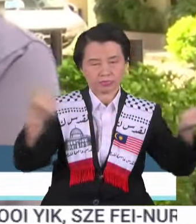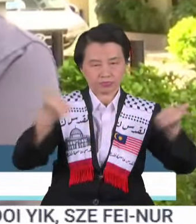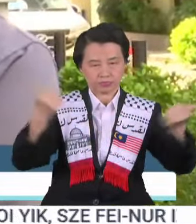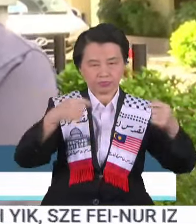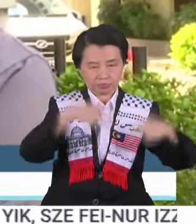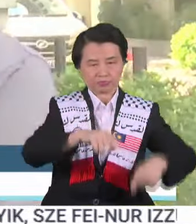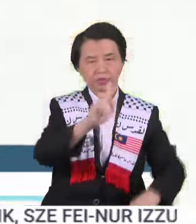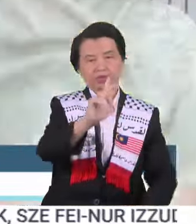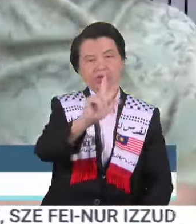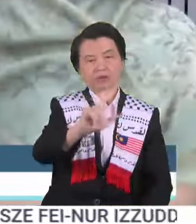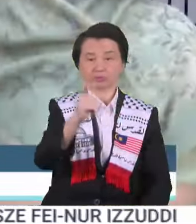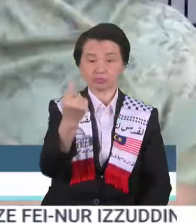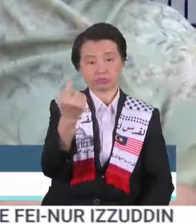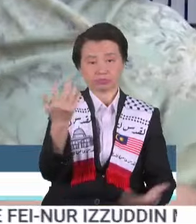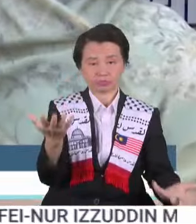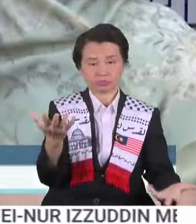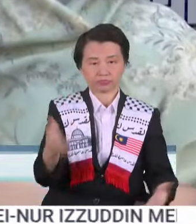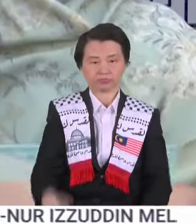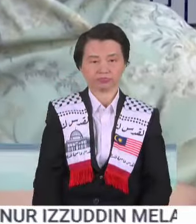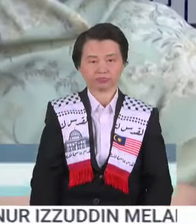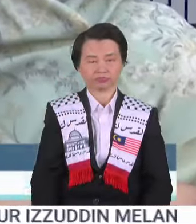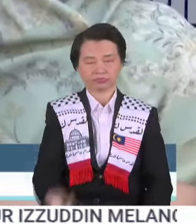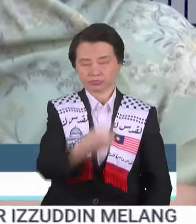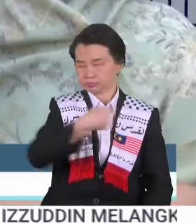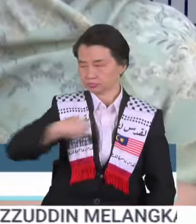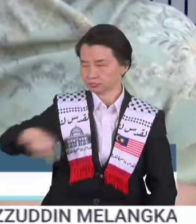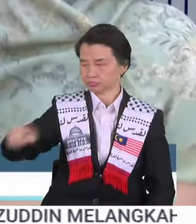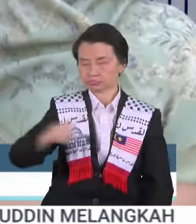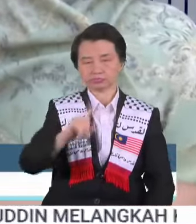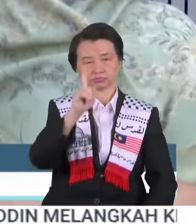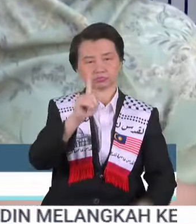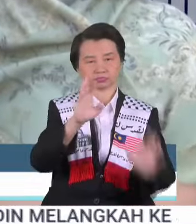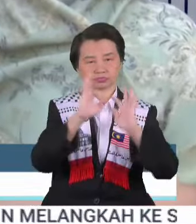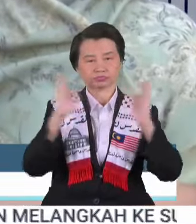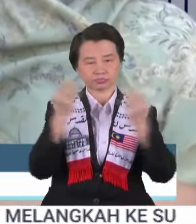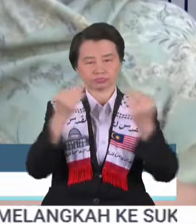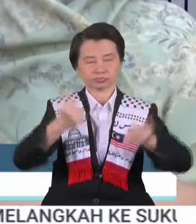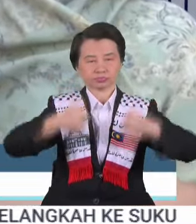dekat KL je lah. Kami satu keluarga tahun ini merayakan